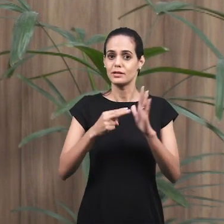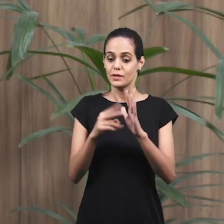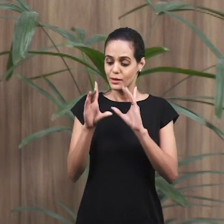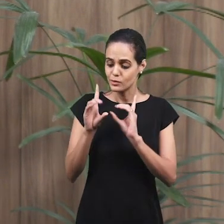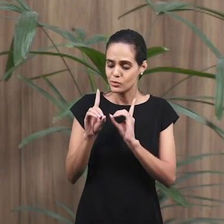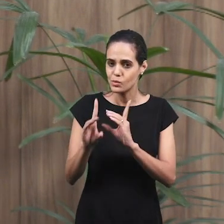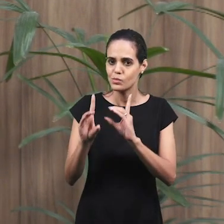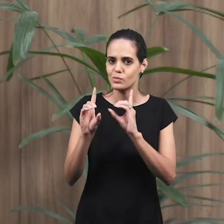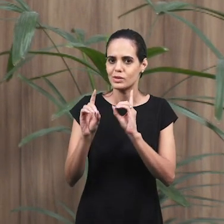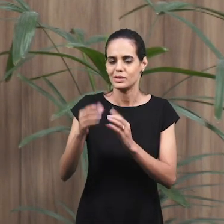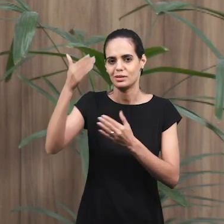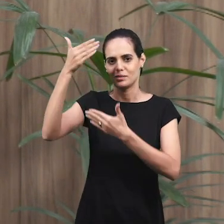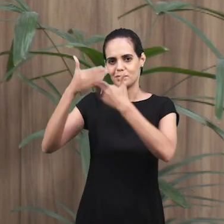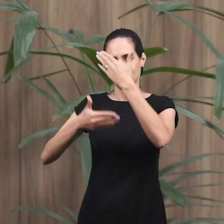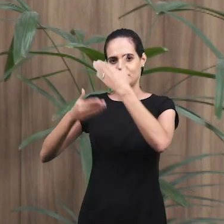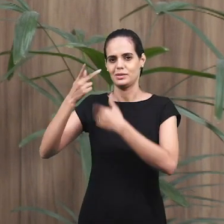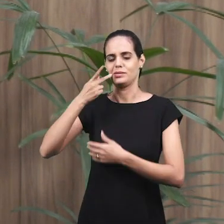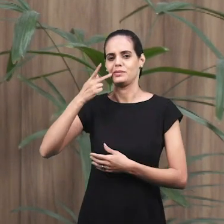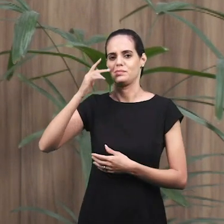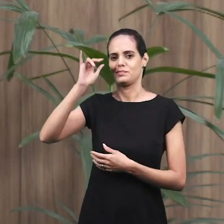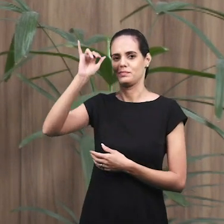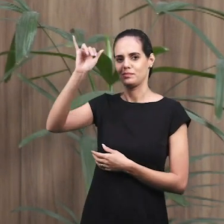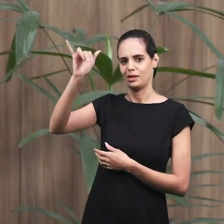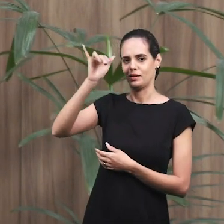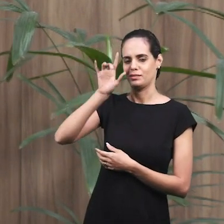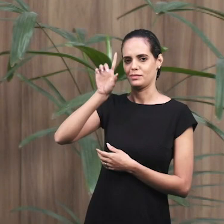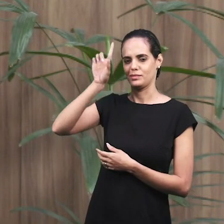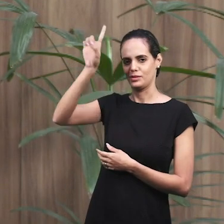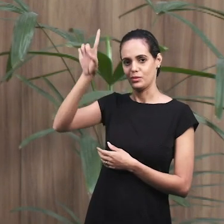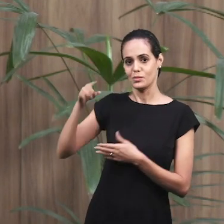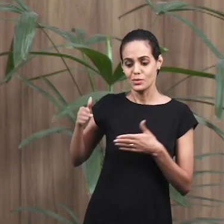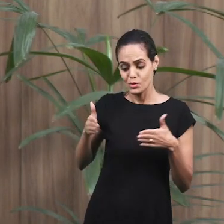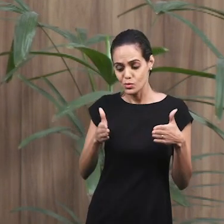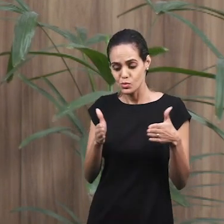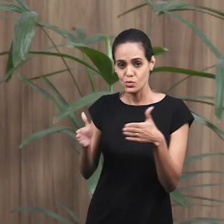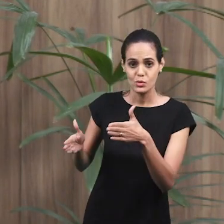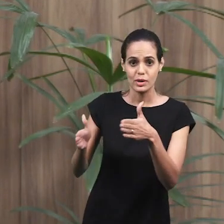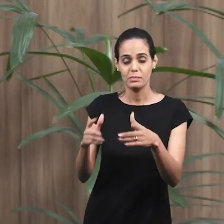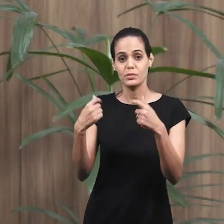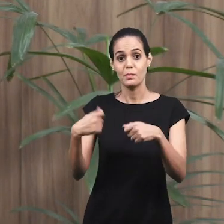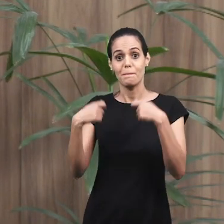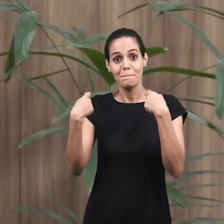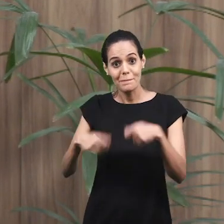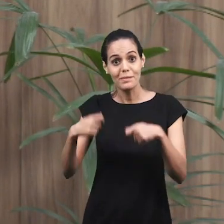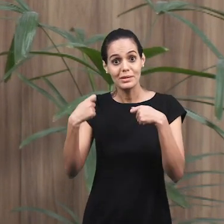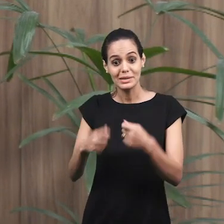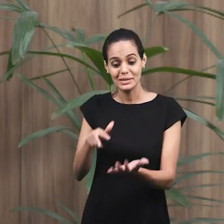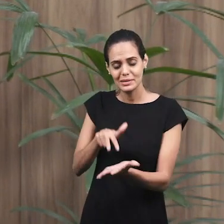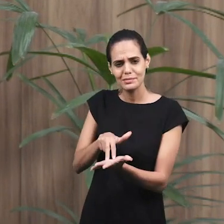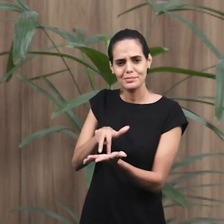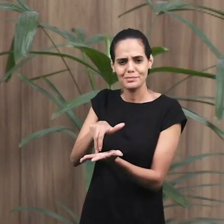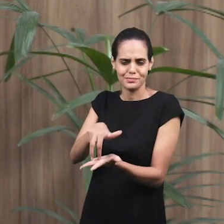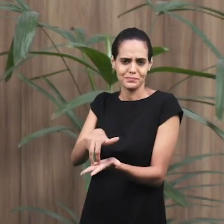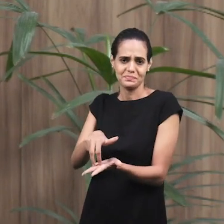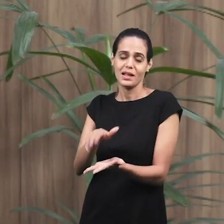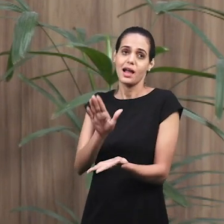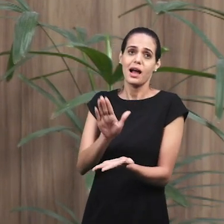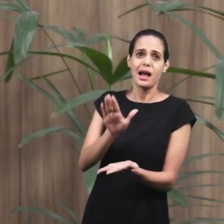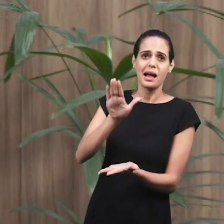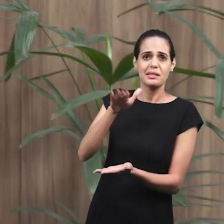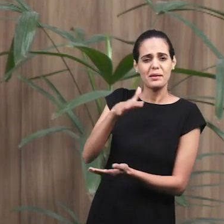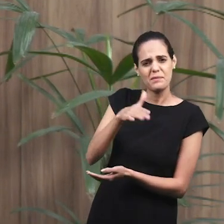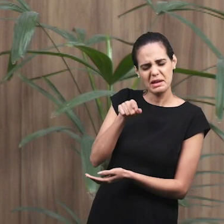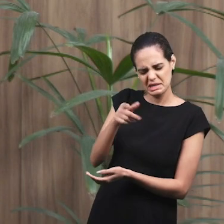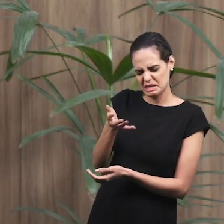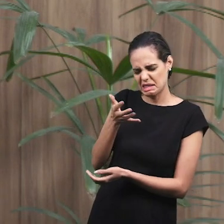présence de notre Dieu Père. Cette éducation est dans le chemin où elle doit marcher. Ce n'est pas le chemin qu'elle veut, ce n'est pas sa